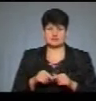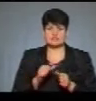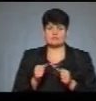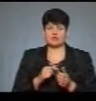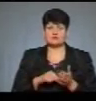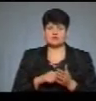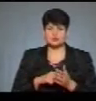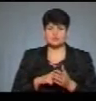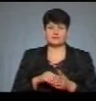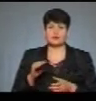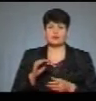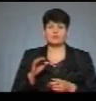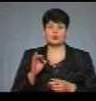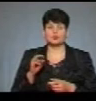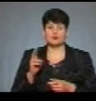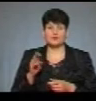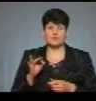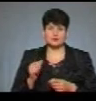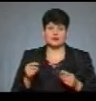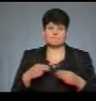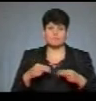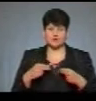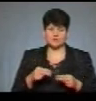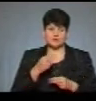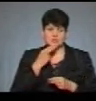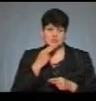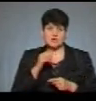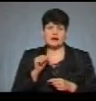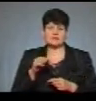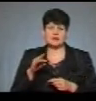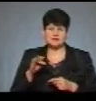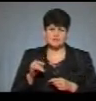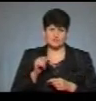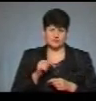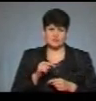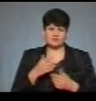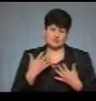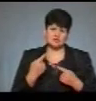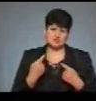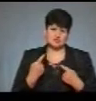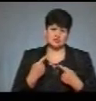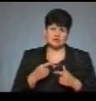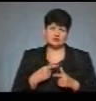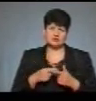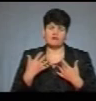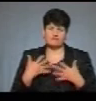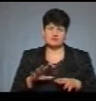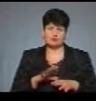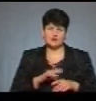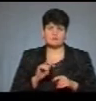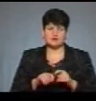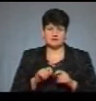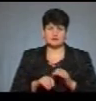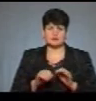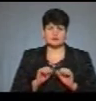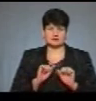Стосовно фудкортів, так, де продають їжу, а також атракціонів, чи була вже перевірка на безпечність для жителів міста і